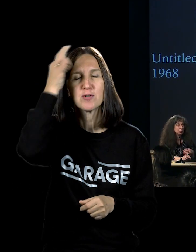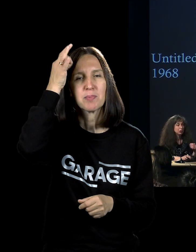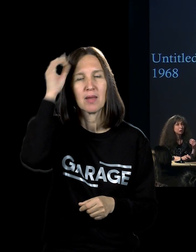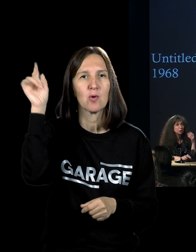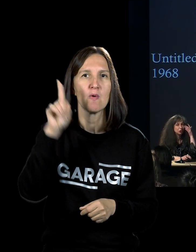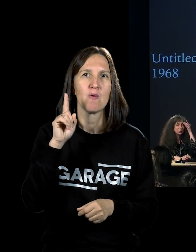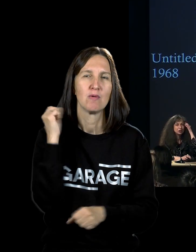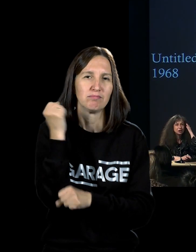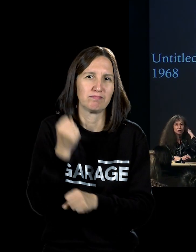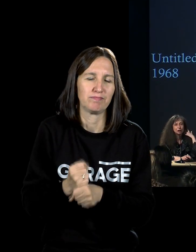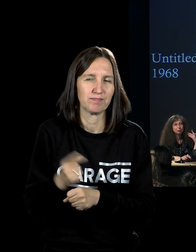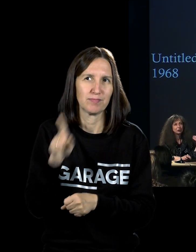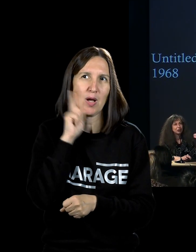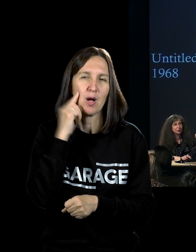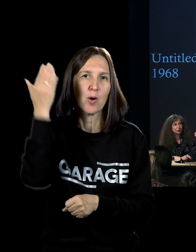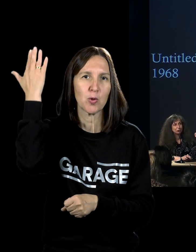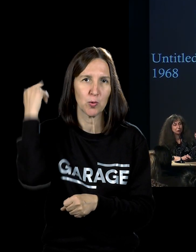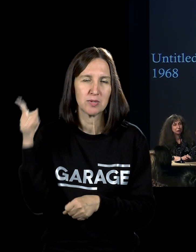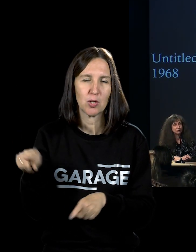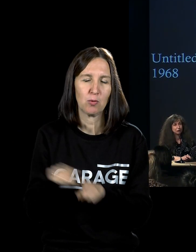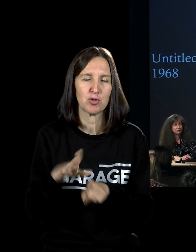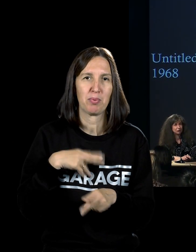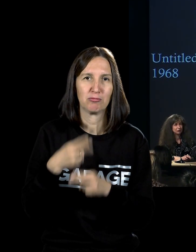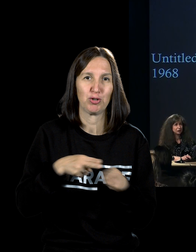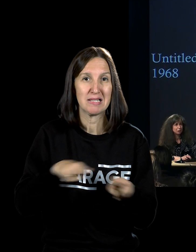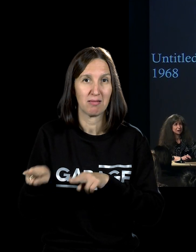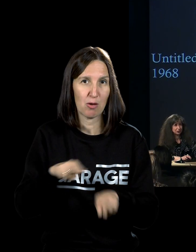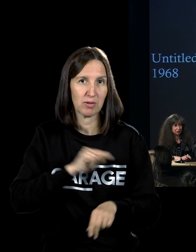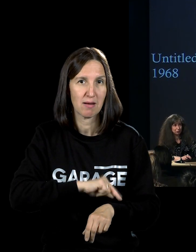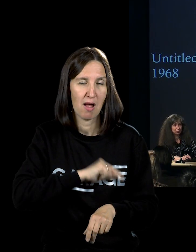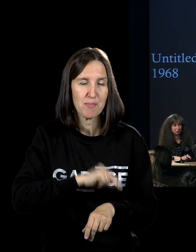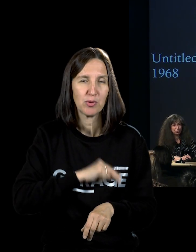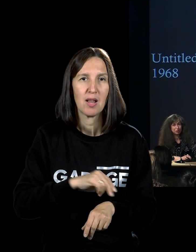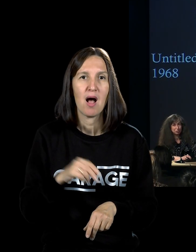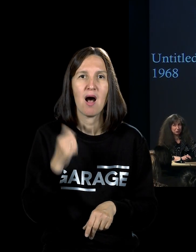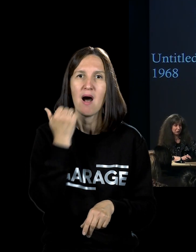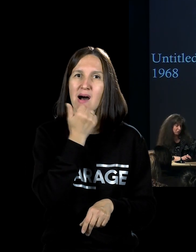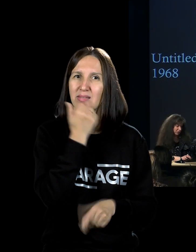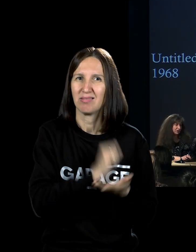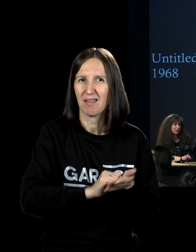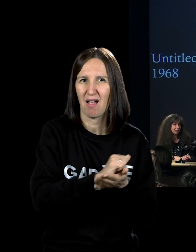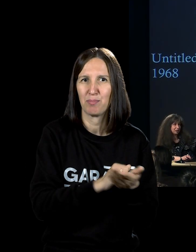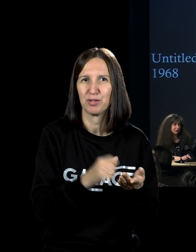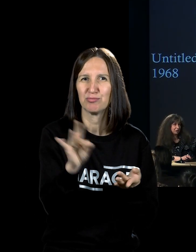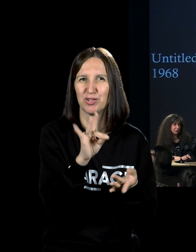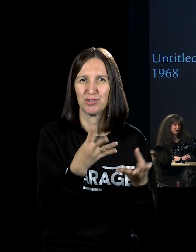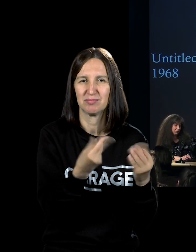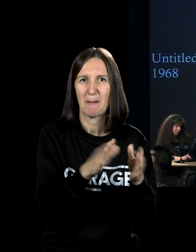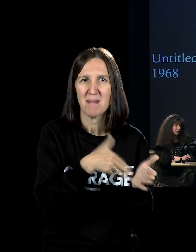он работал, по-моему, на железной дороге, там были тряпки, которыми смазки, которым